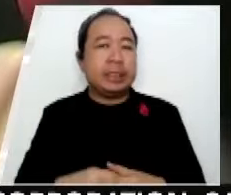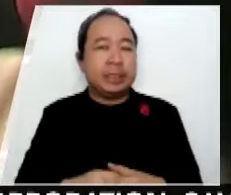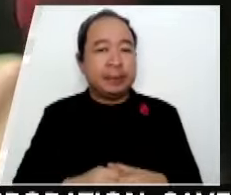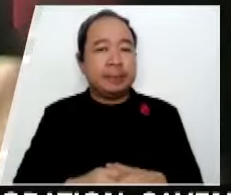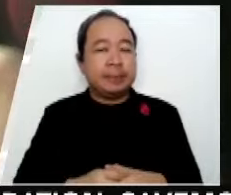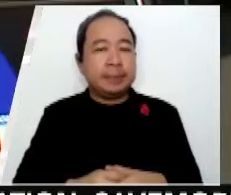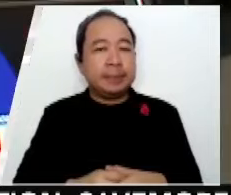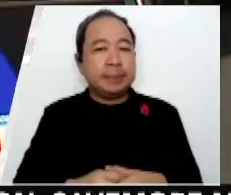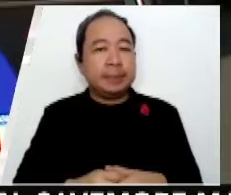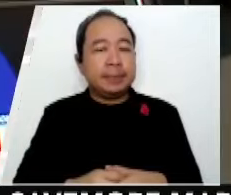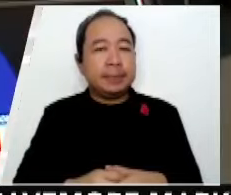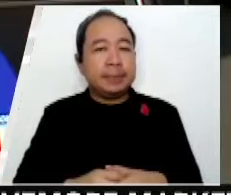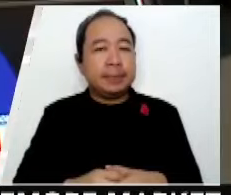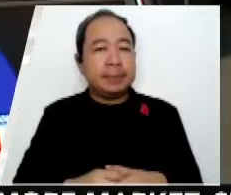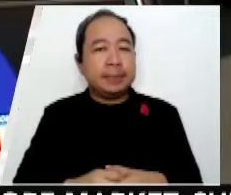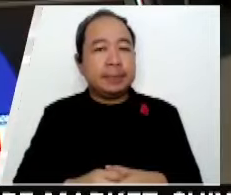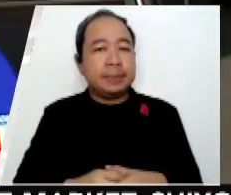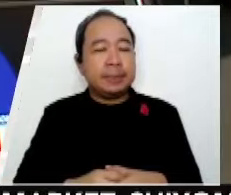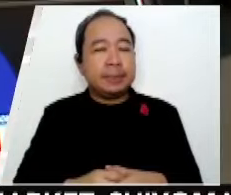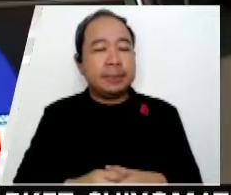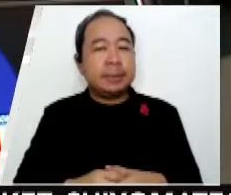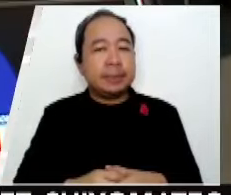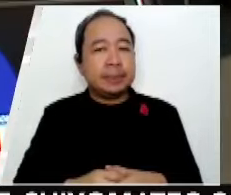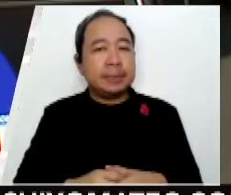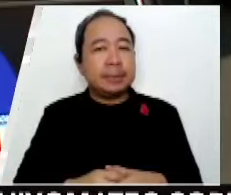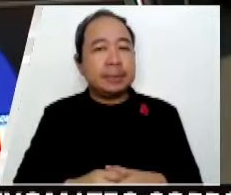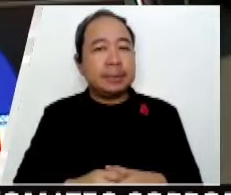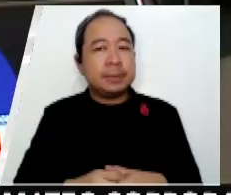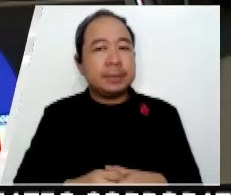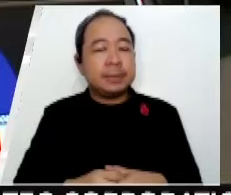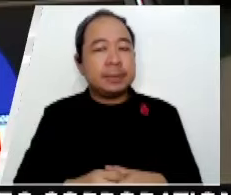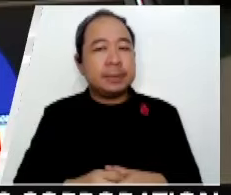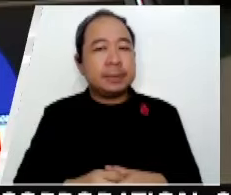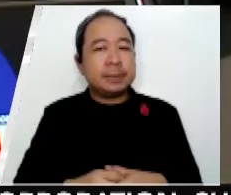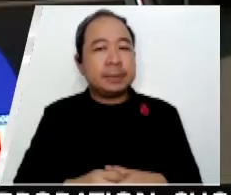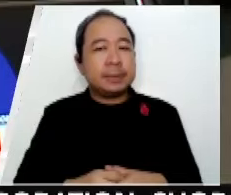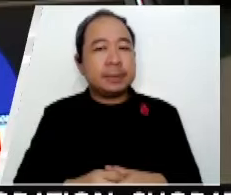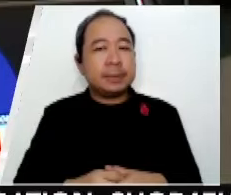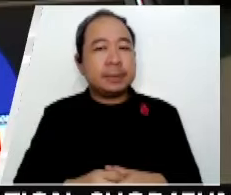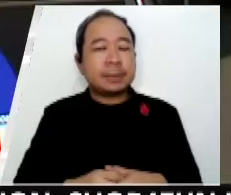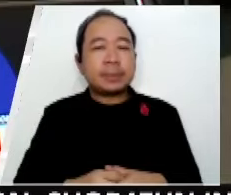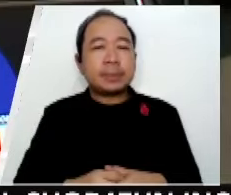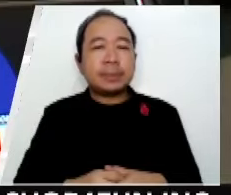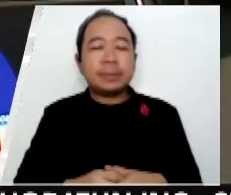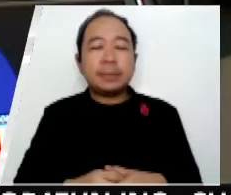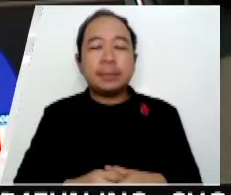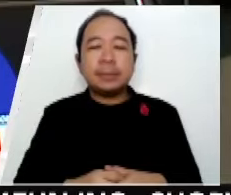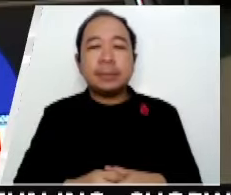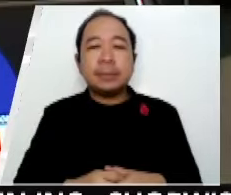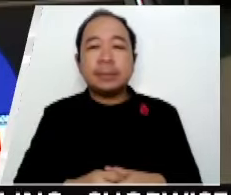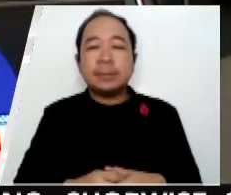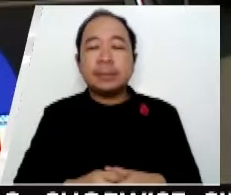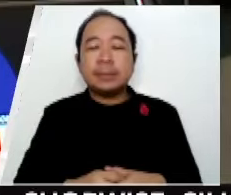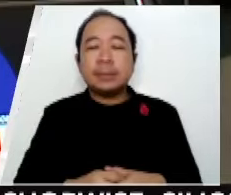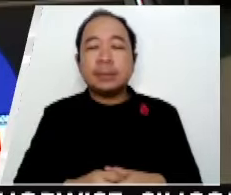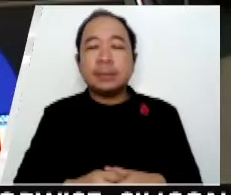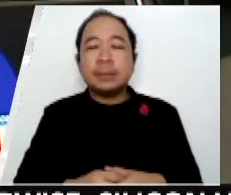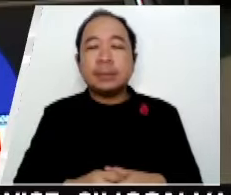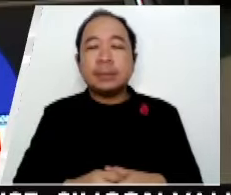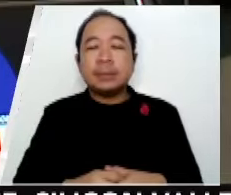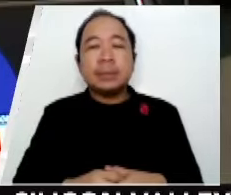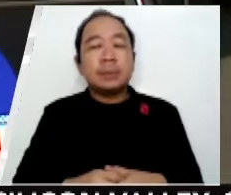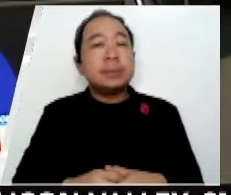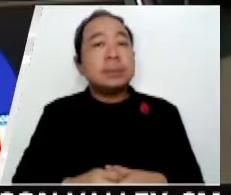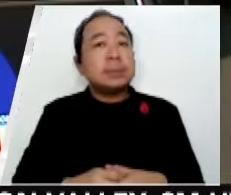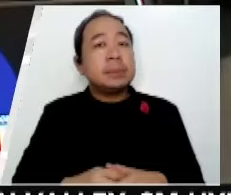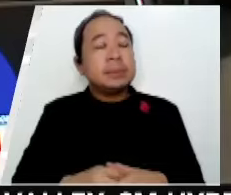daan. The only other main issue was Atom, Emil at Connie,